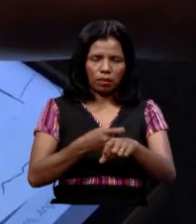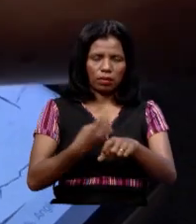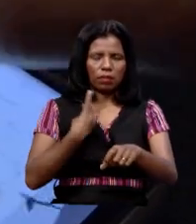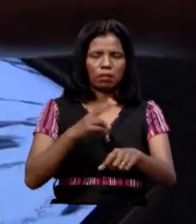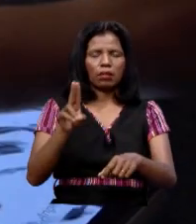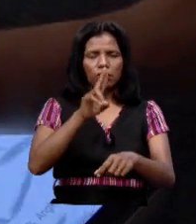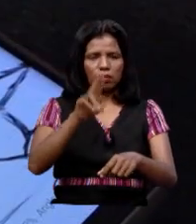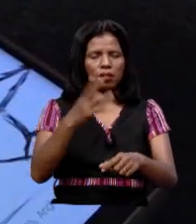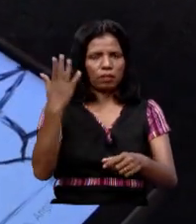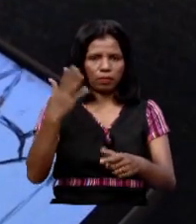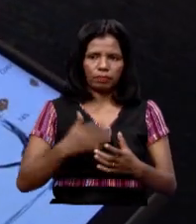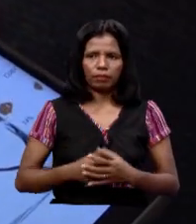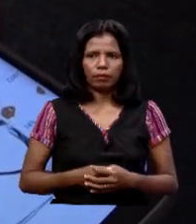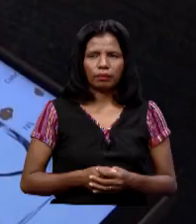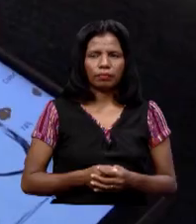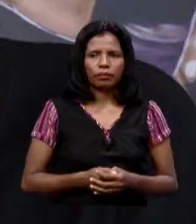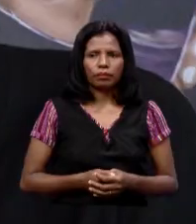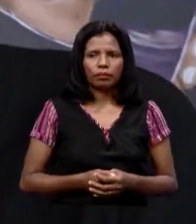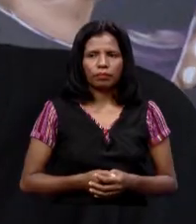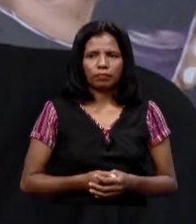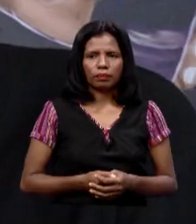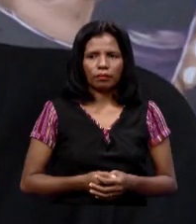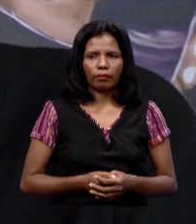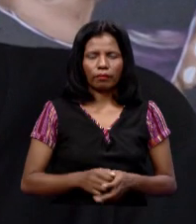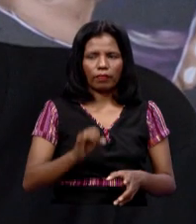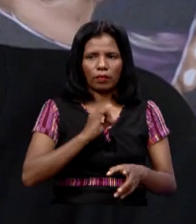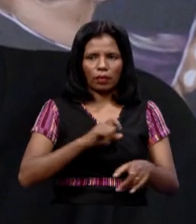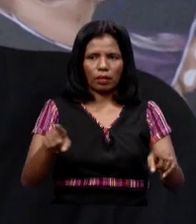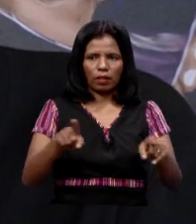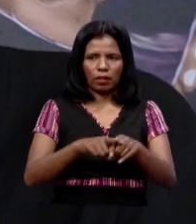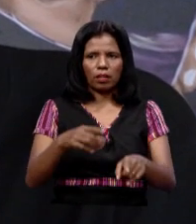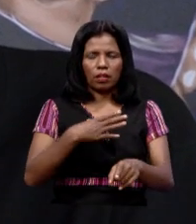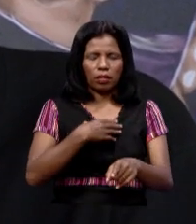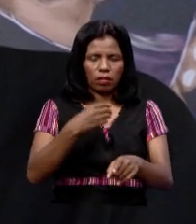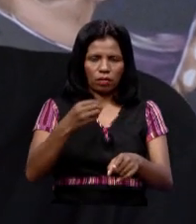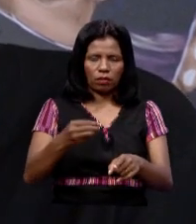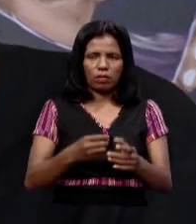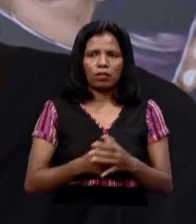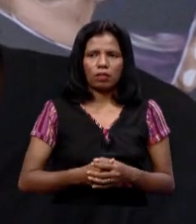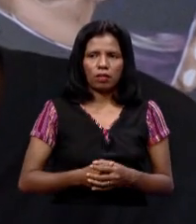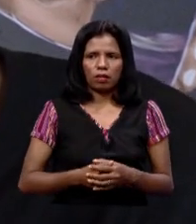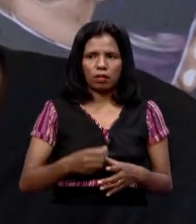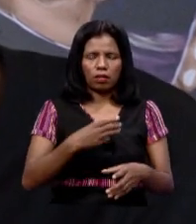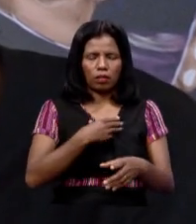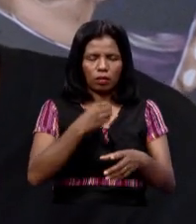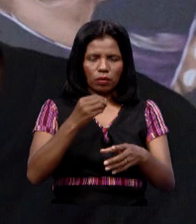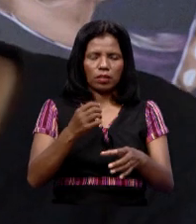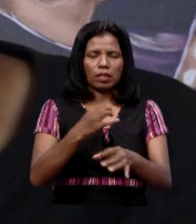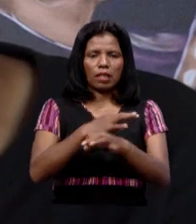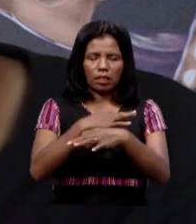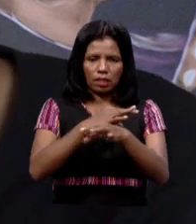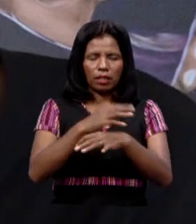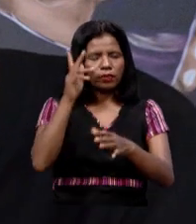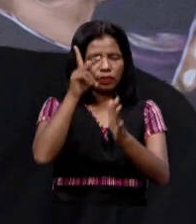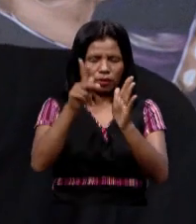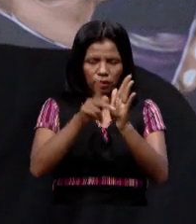hanya baik. Ia ni, aku hanya sentalin tu hosta edit dasar ni edit ni. Tapi ini pintur